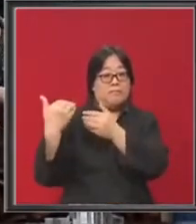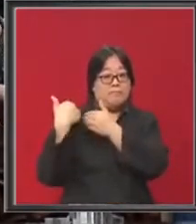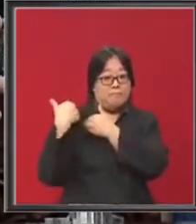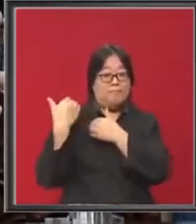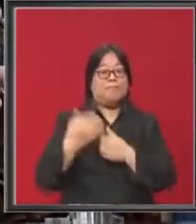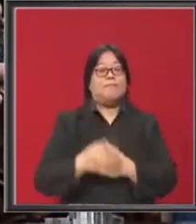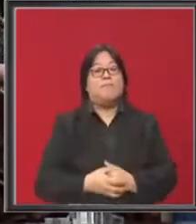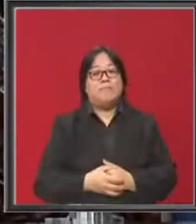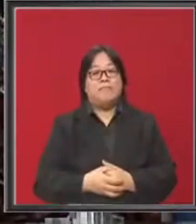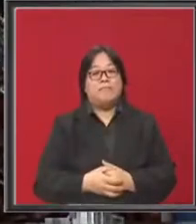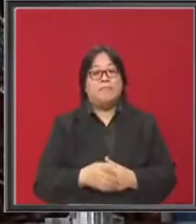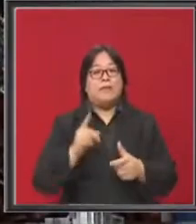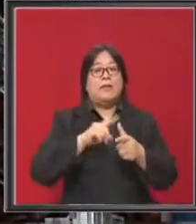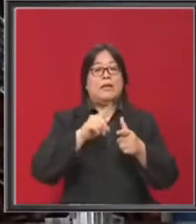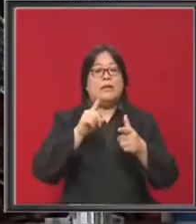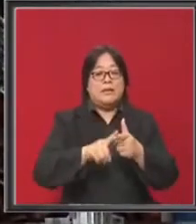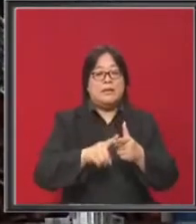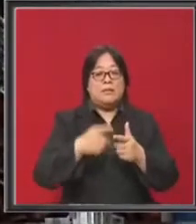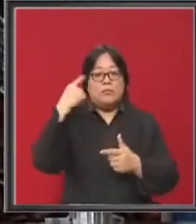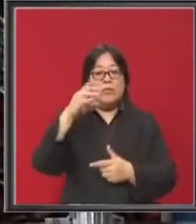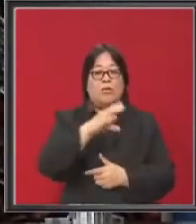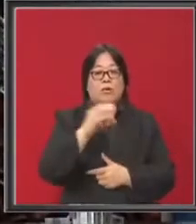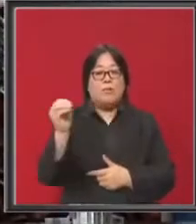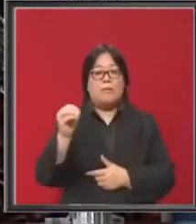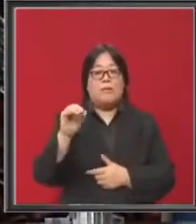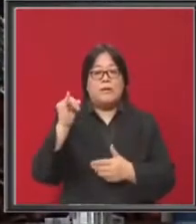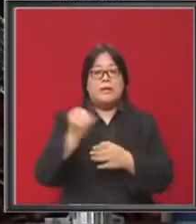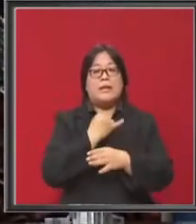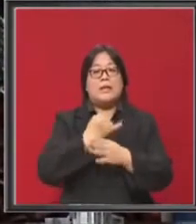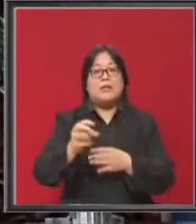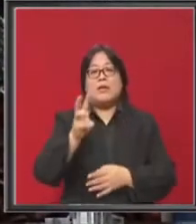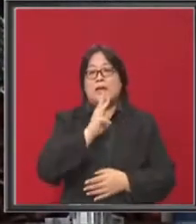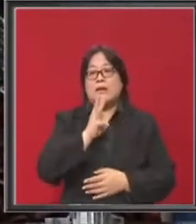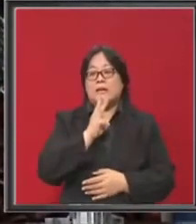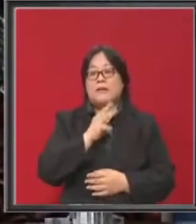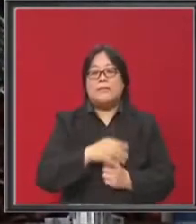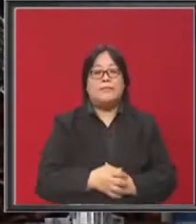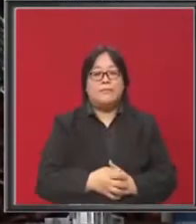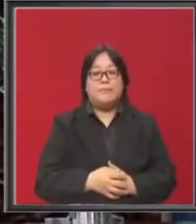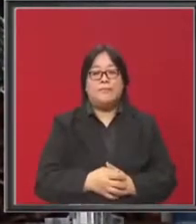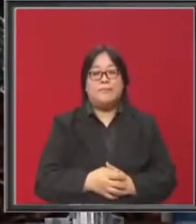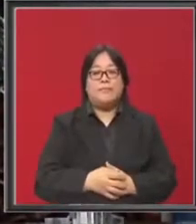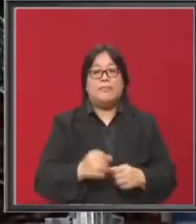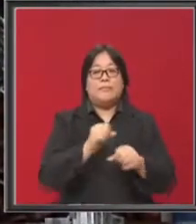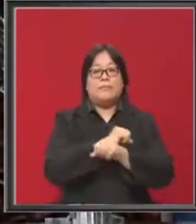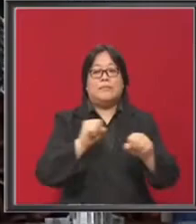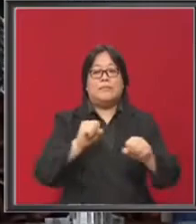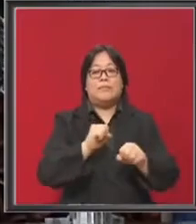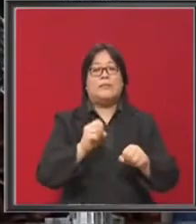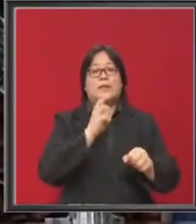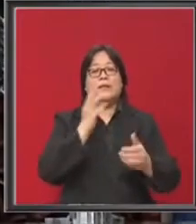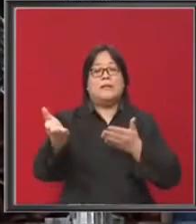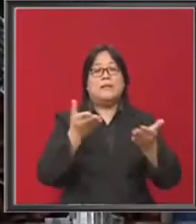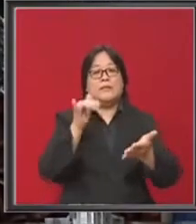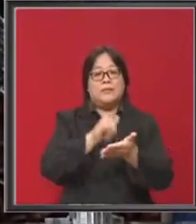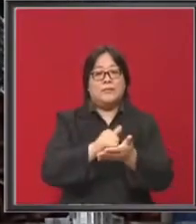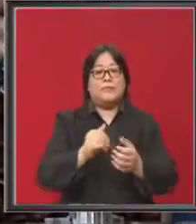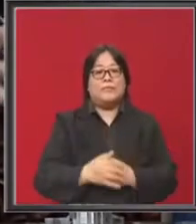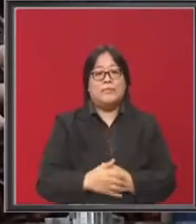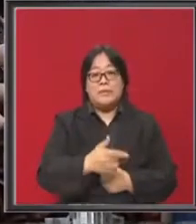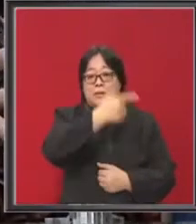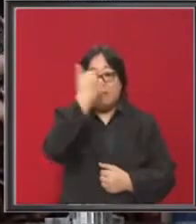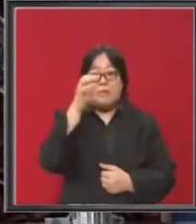pencemaran ataupun kepada syari'at industri air yang menyediakan bakalan perkemahan itu